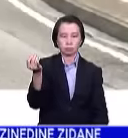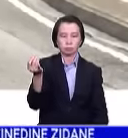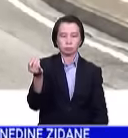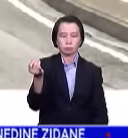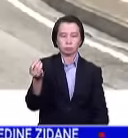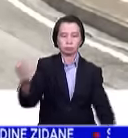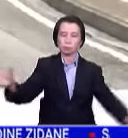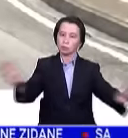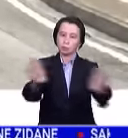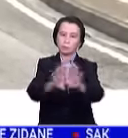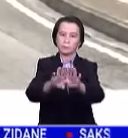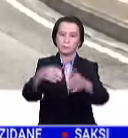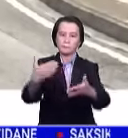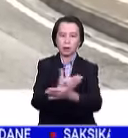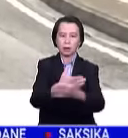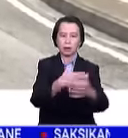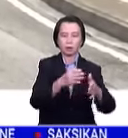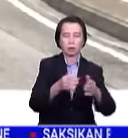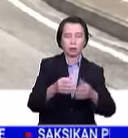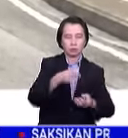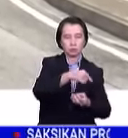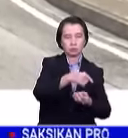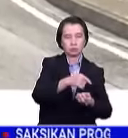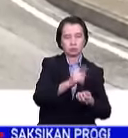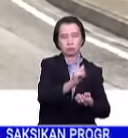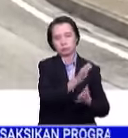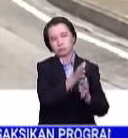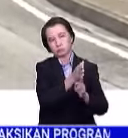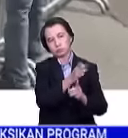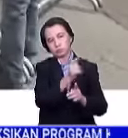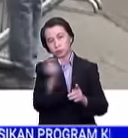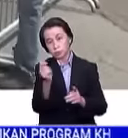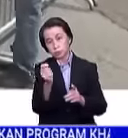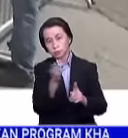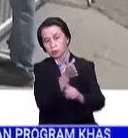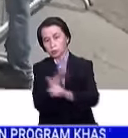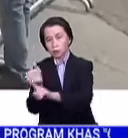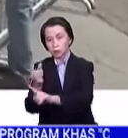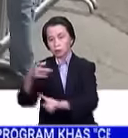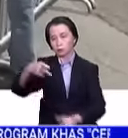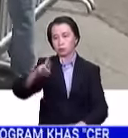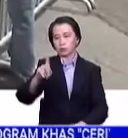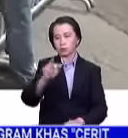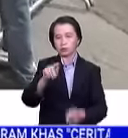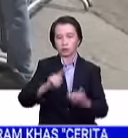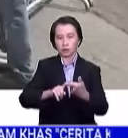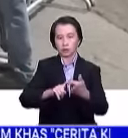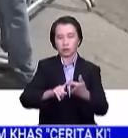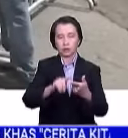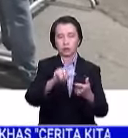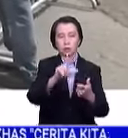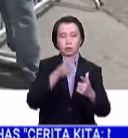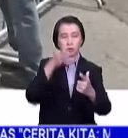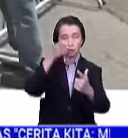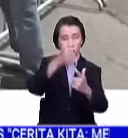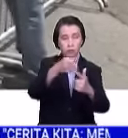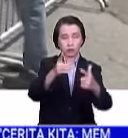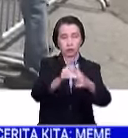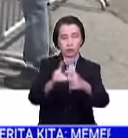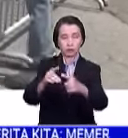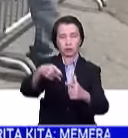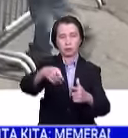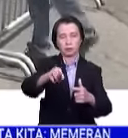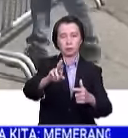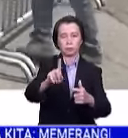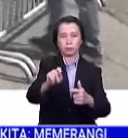penutupan terbaharu melibatkan persiaran timur arah ke Desa Pinggiran Putra. Lebuh Wadi Ehsan menghala ke Desa Pinggiran